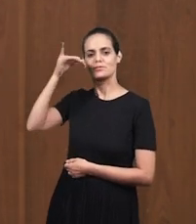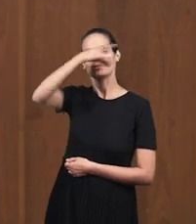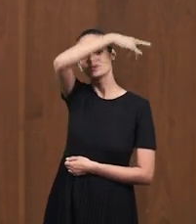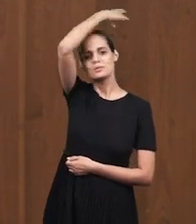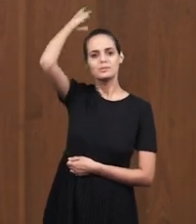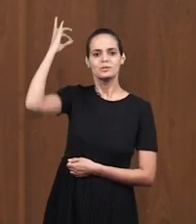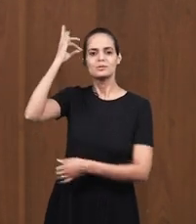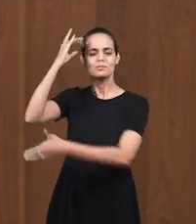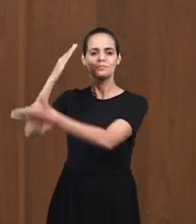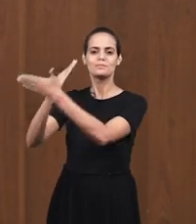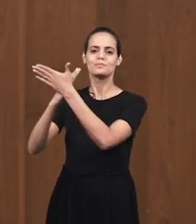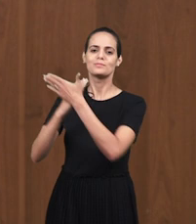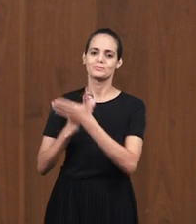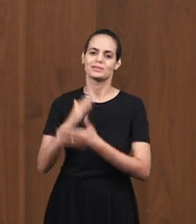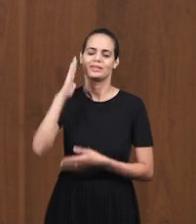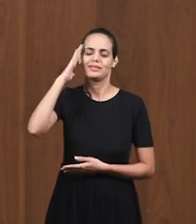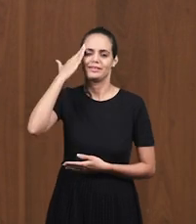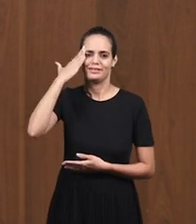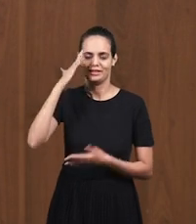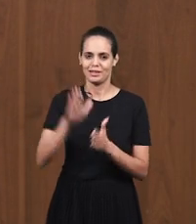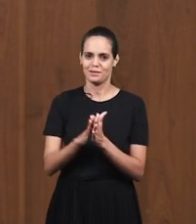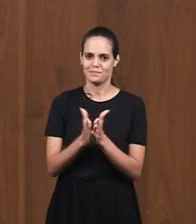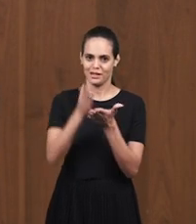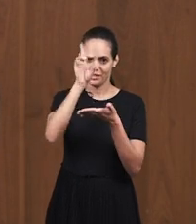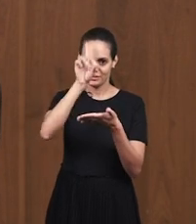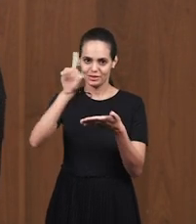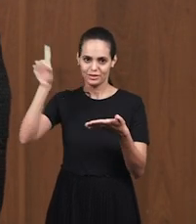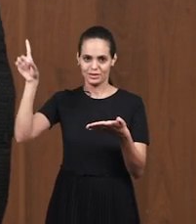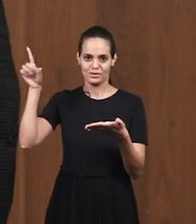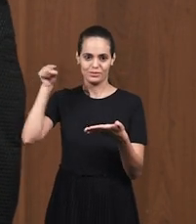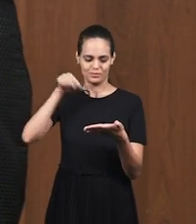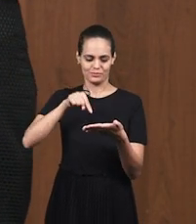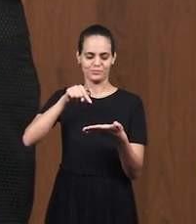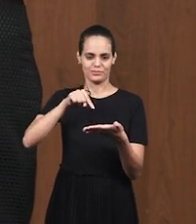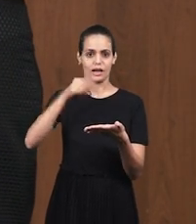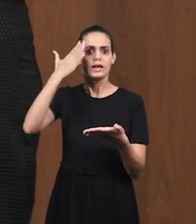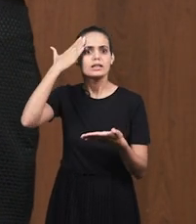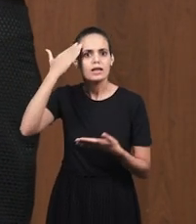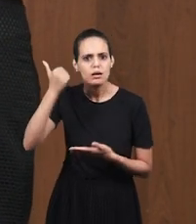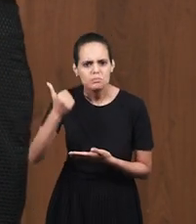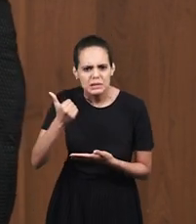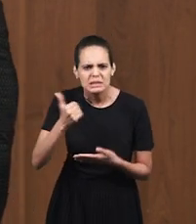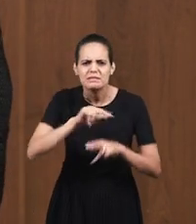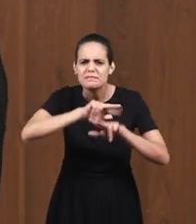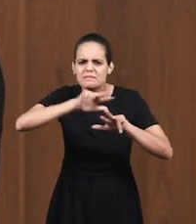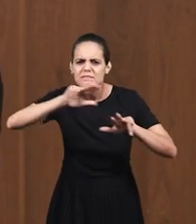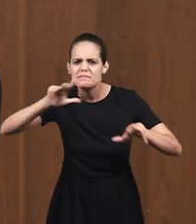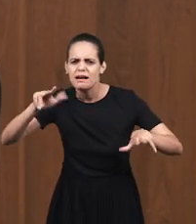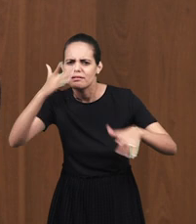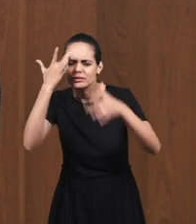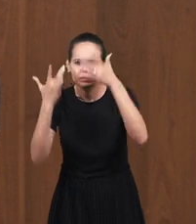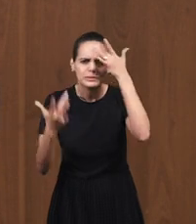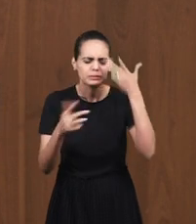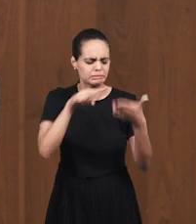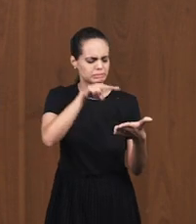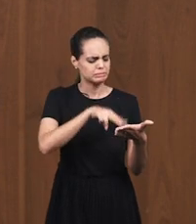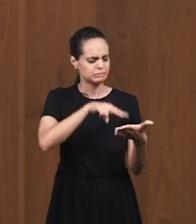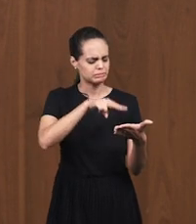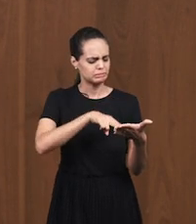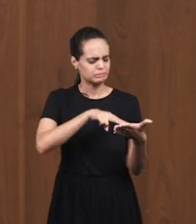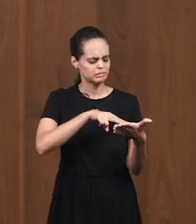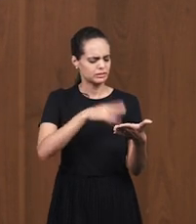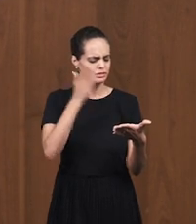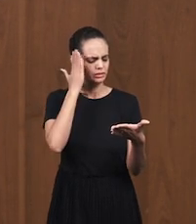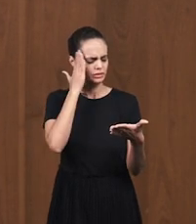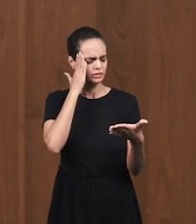нам понять Библию, Слово Божье. Вы знаете, есть много людей, которые читают и не